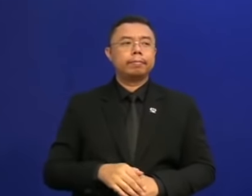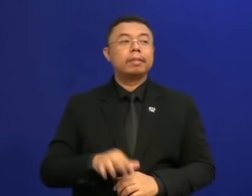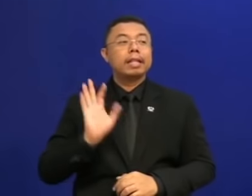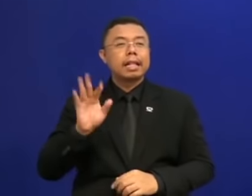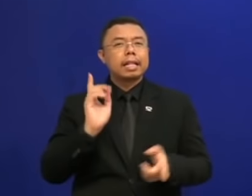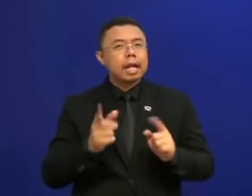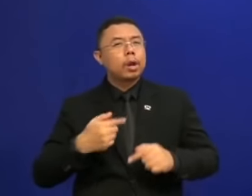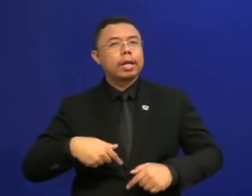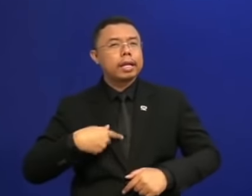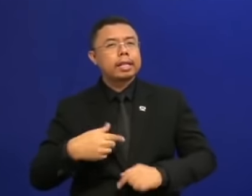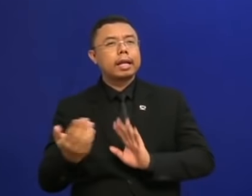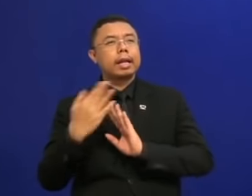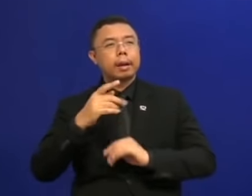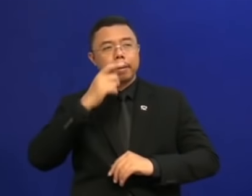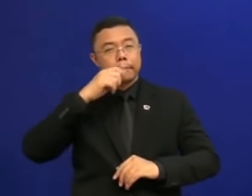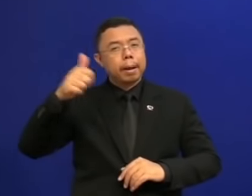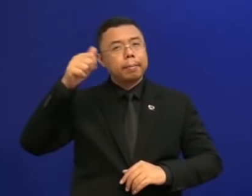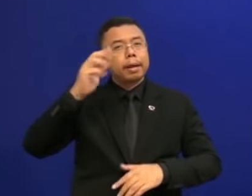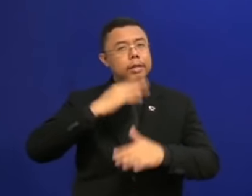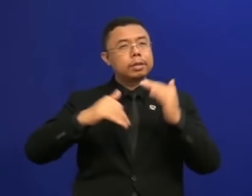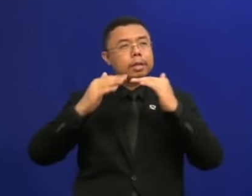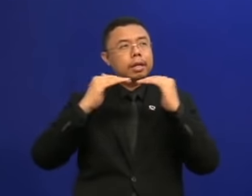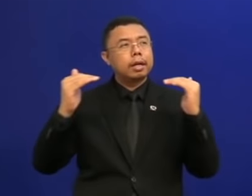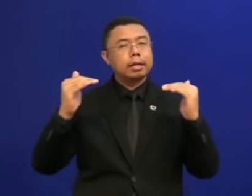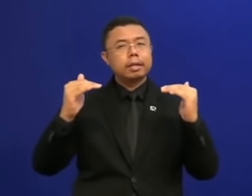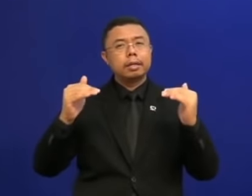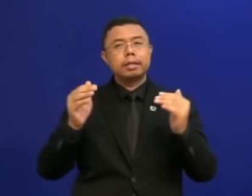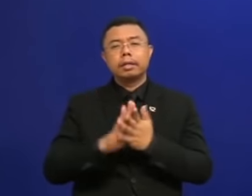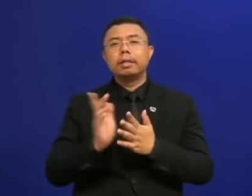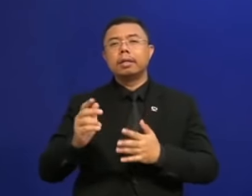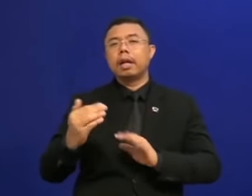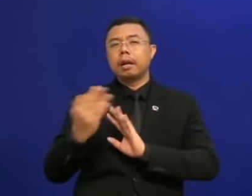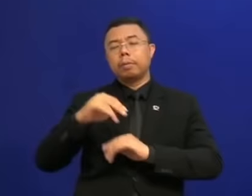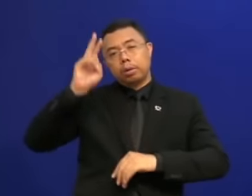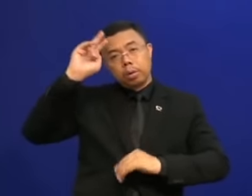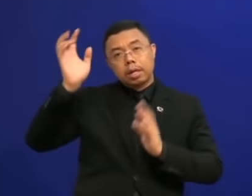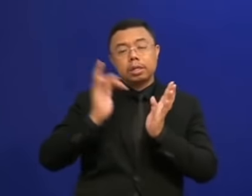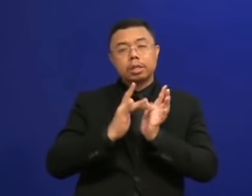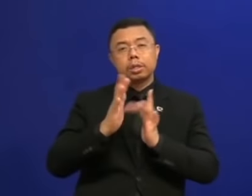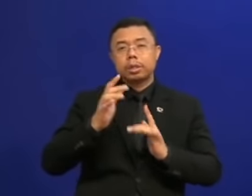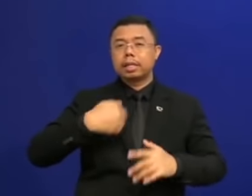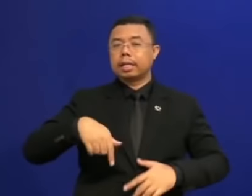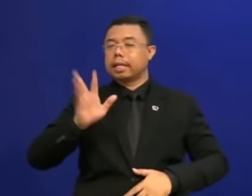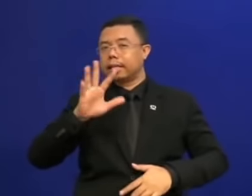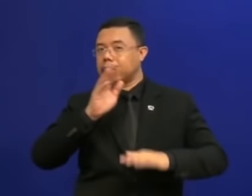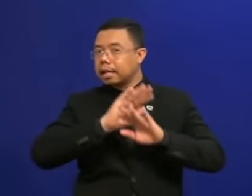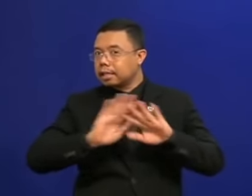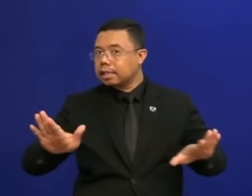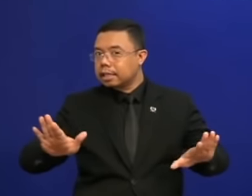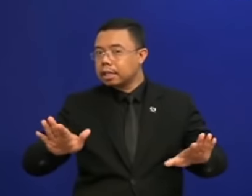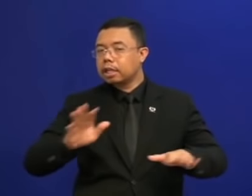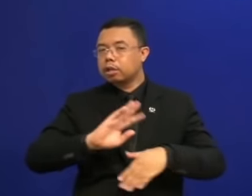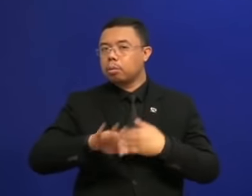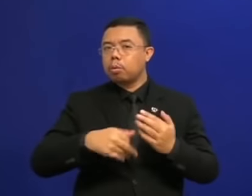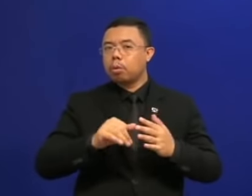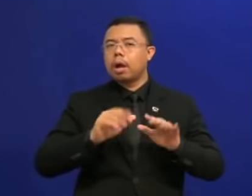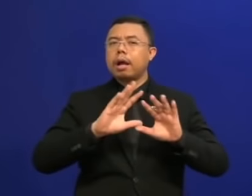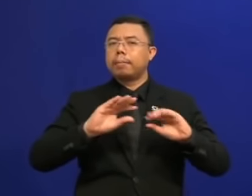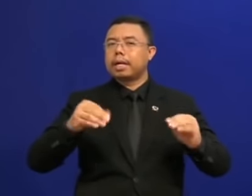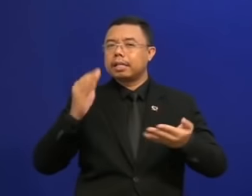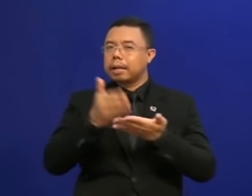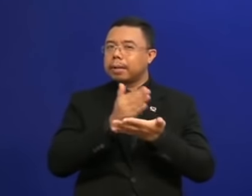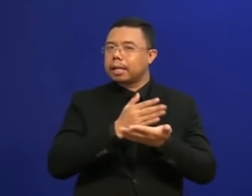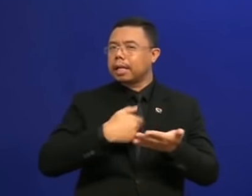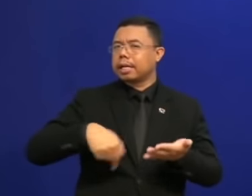Nanti kalau kita di hadapan Bapa di surga, di hadapan Tuhan Yesus, kita tidak menyelesaikan apa yang menjadi